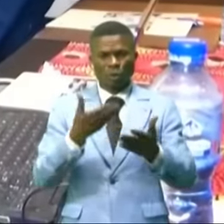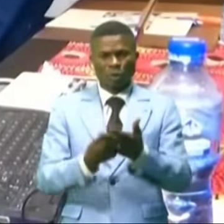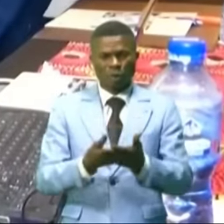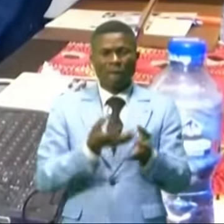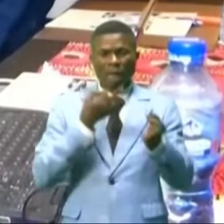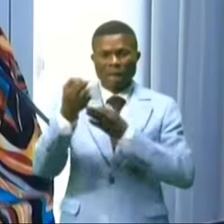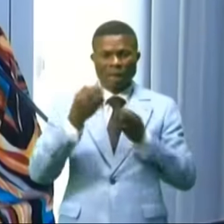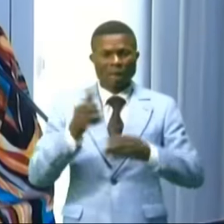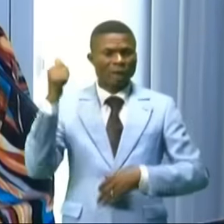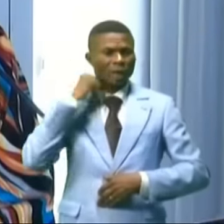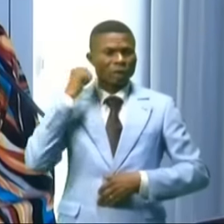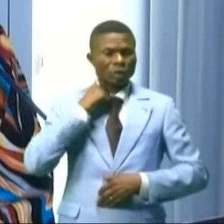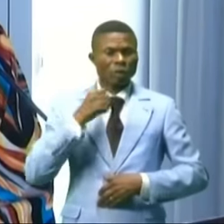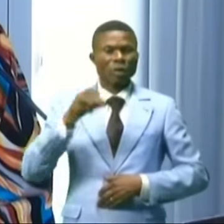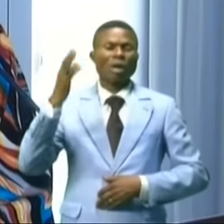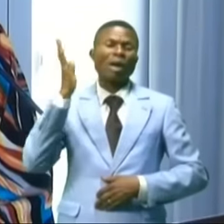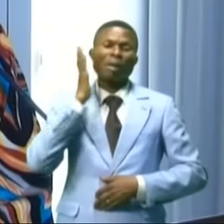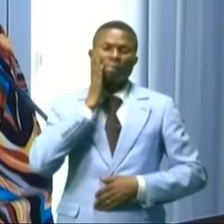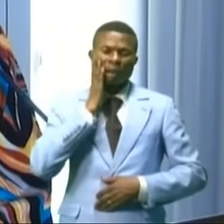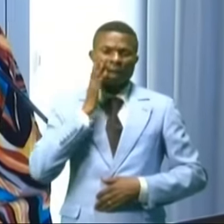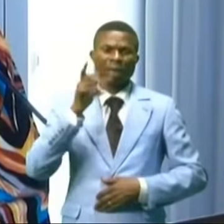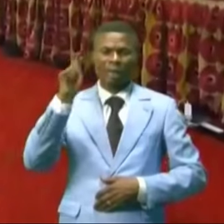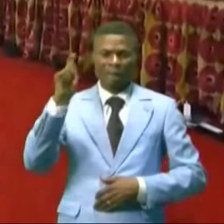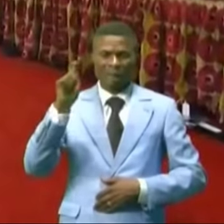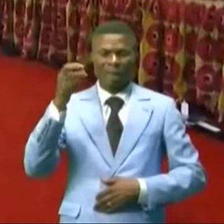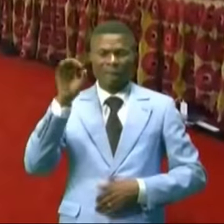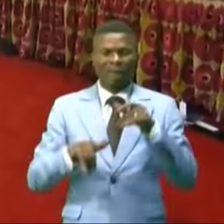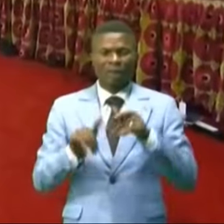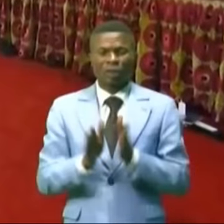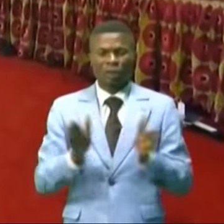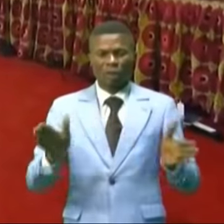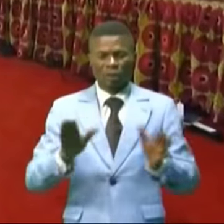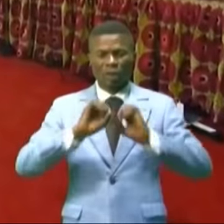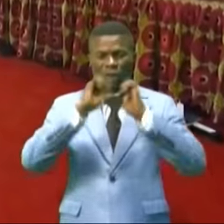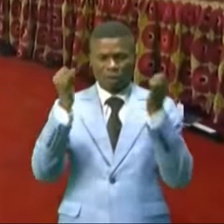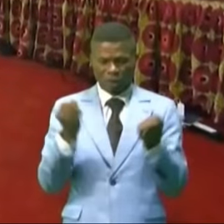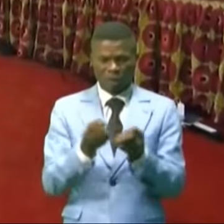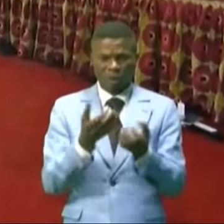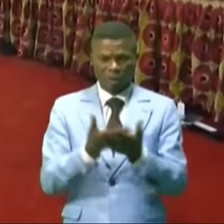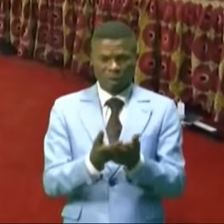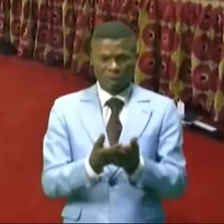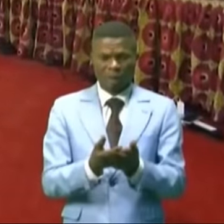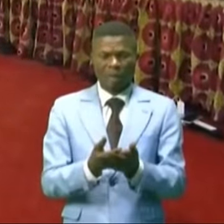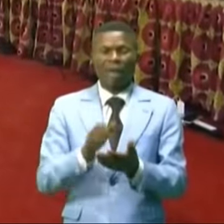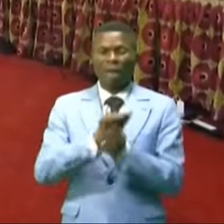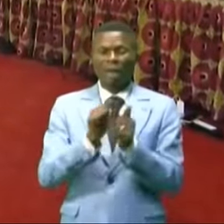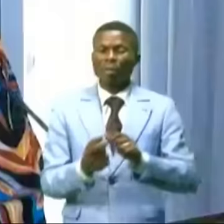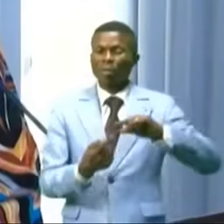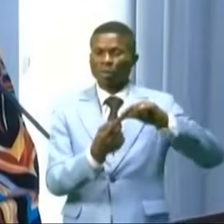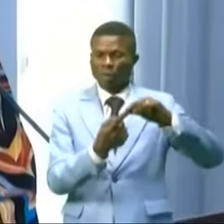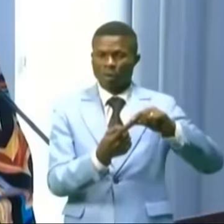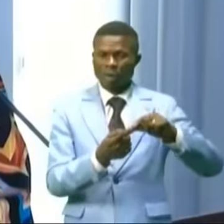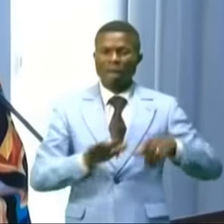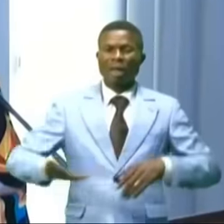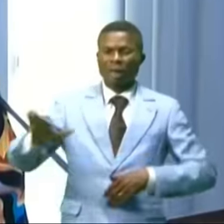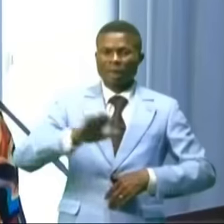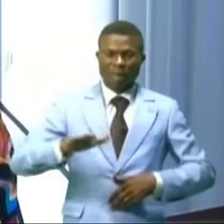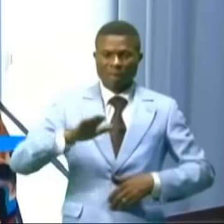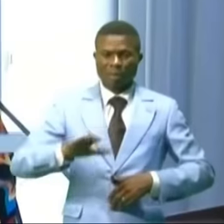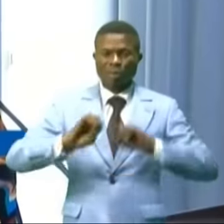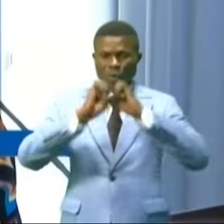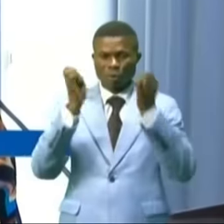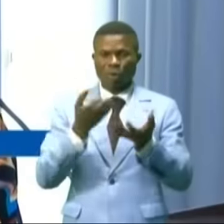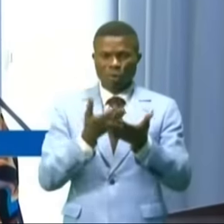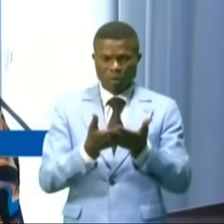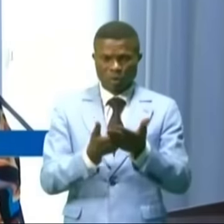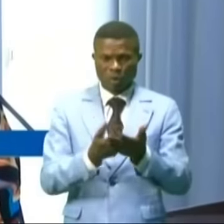précise Dr Marie-Thérèse Itongo, secrétaire générale de la CICOS. Dans ce cas particulier, des États membres de la CICOS,